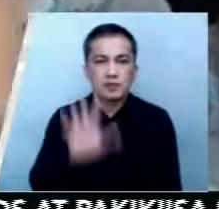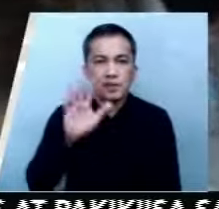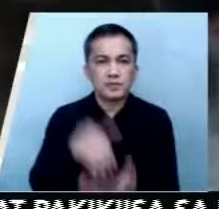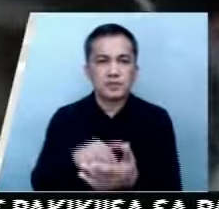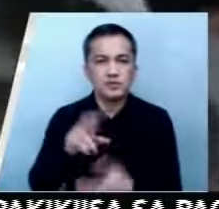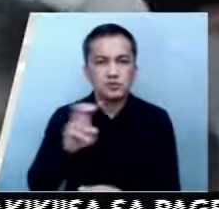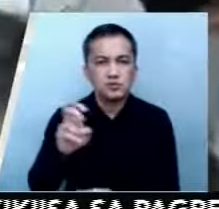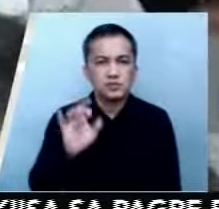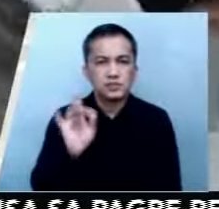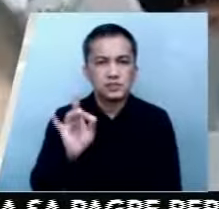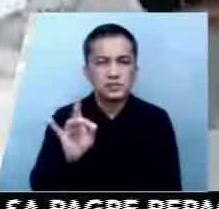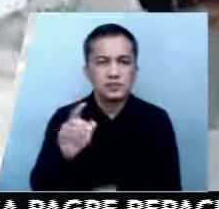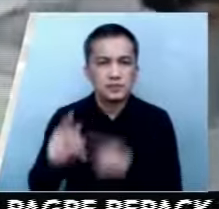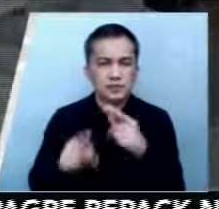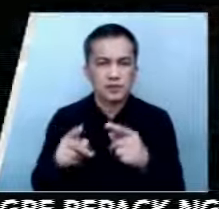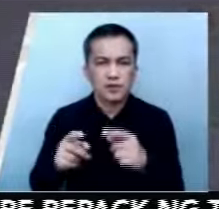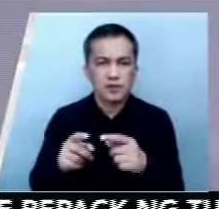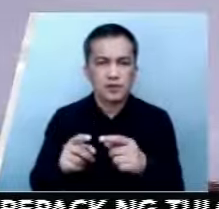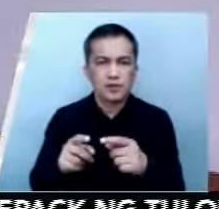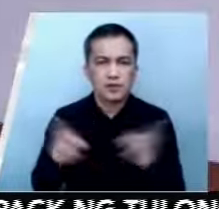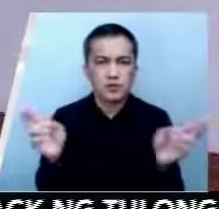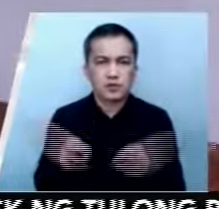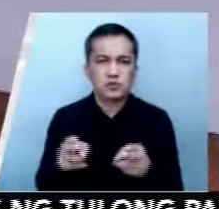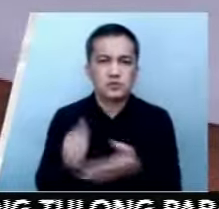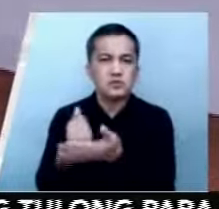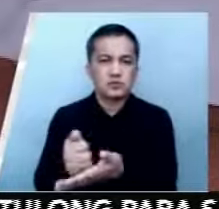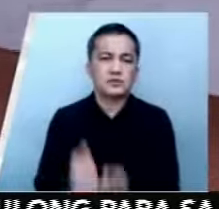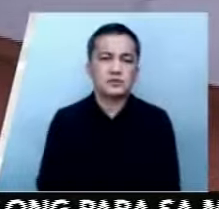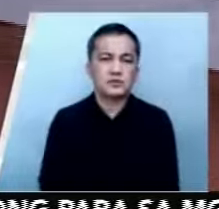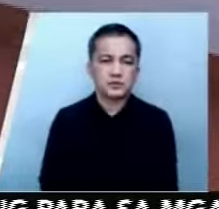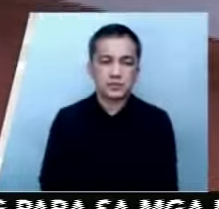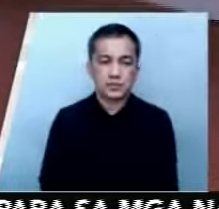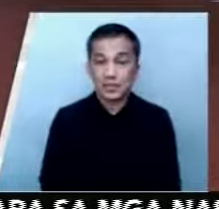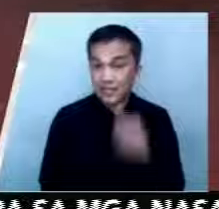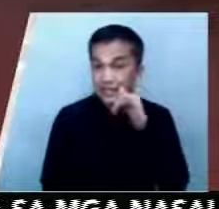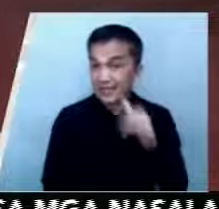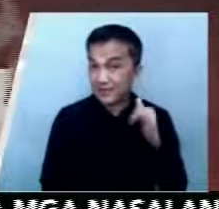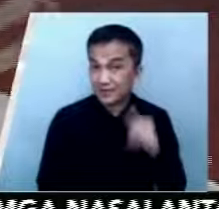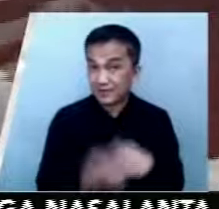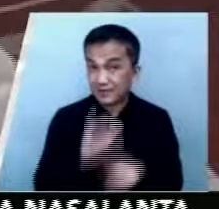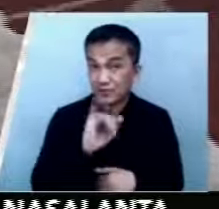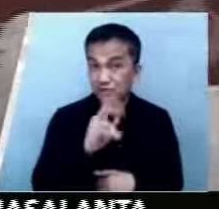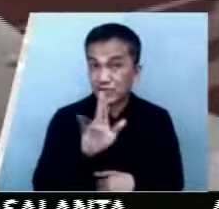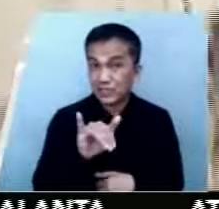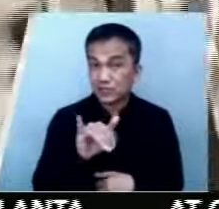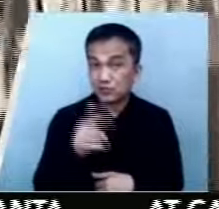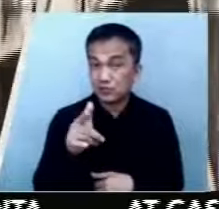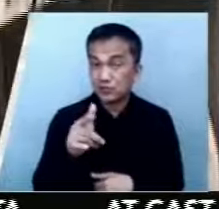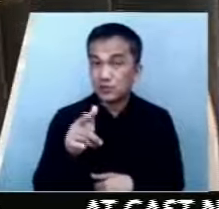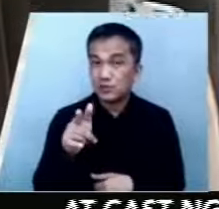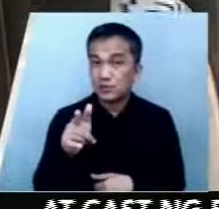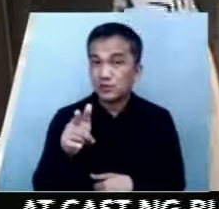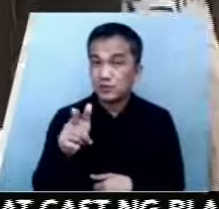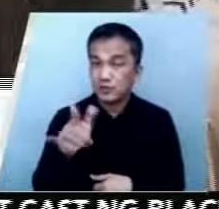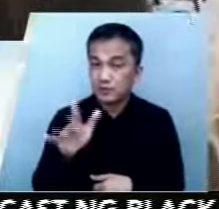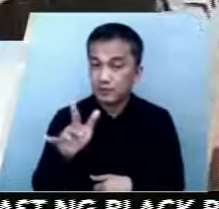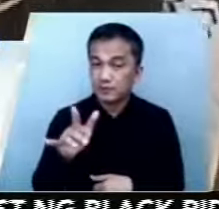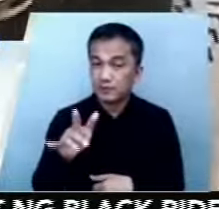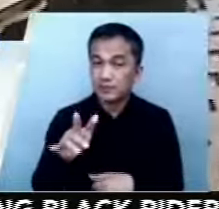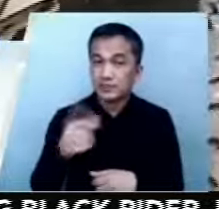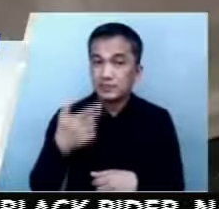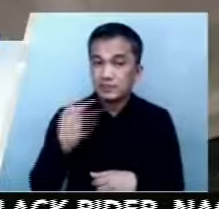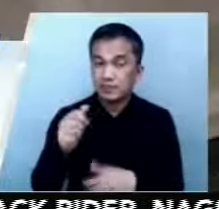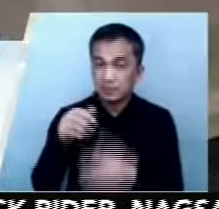5,280 katao na agad ang ating natulungan. Kahapon naman, July 25, sinuong ng GMA Kapuso Foundation